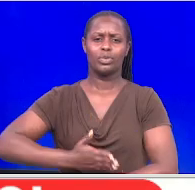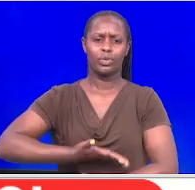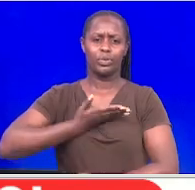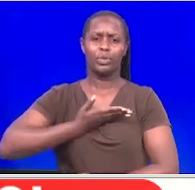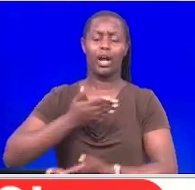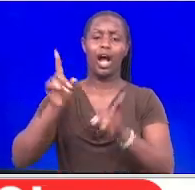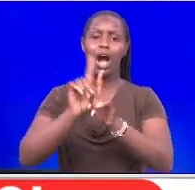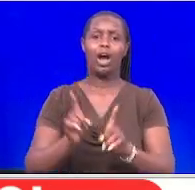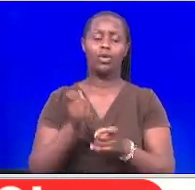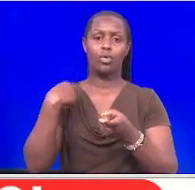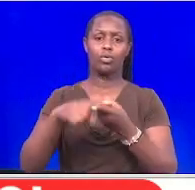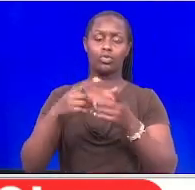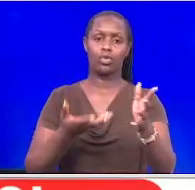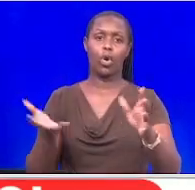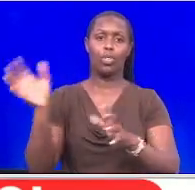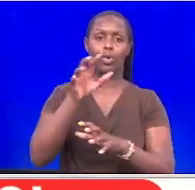hata kurushiwa mawe.